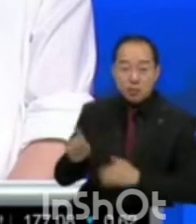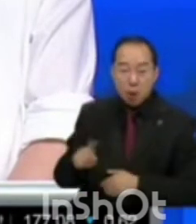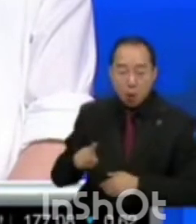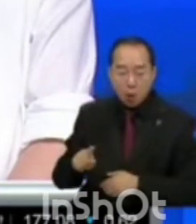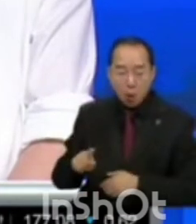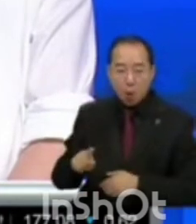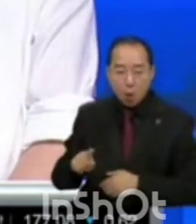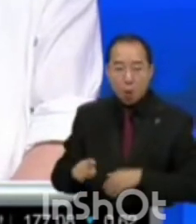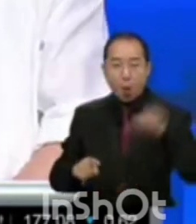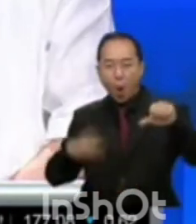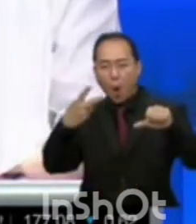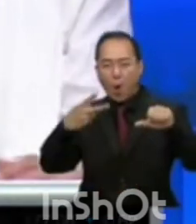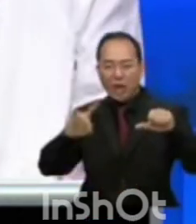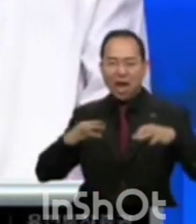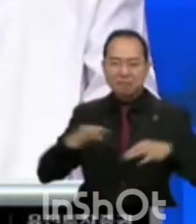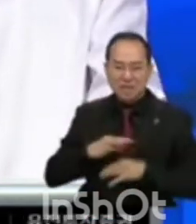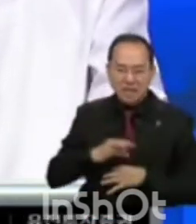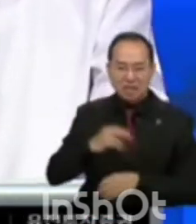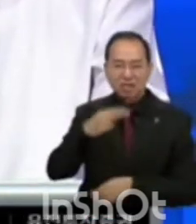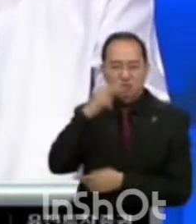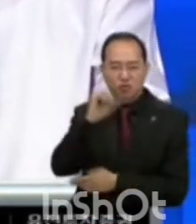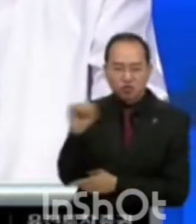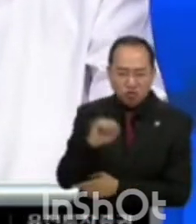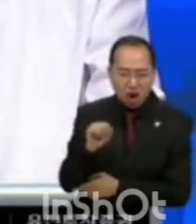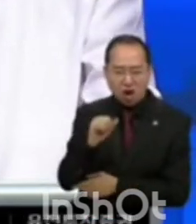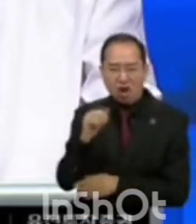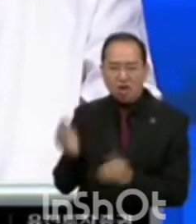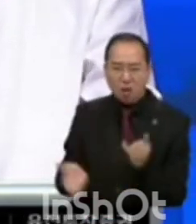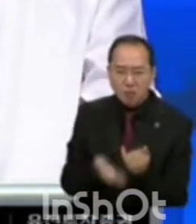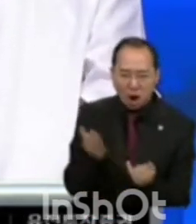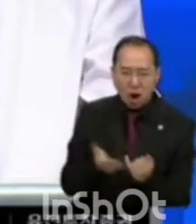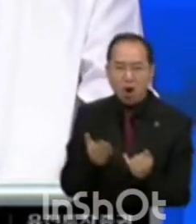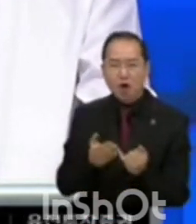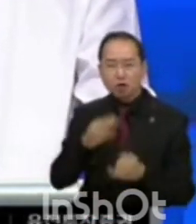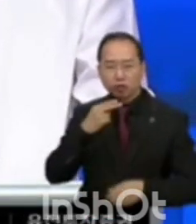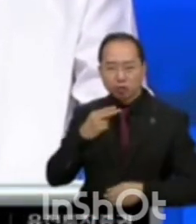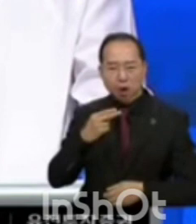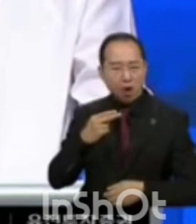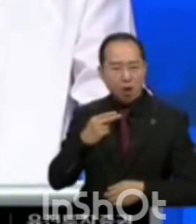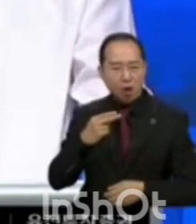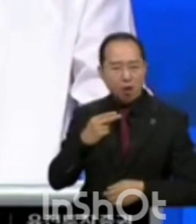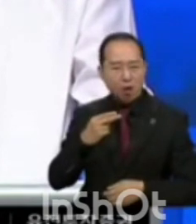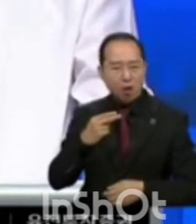5대 비유행이 음주운전, 성폭력, 성희롱, 술의